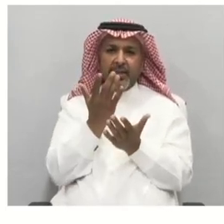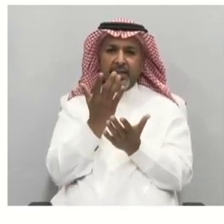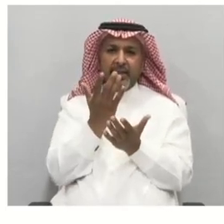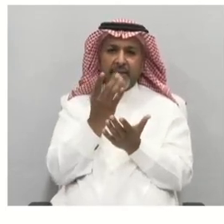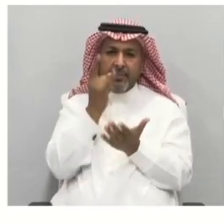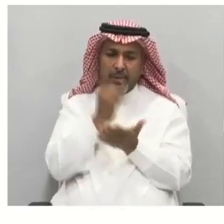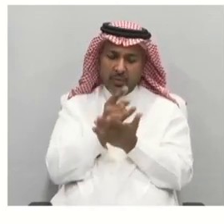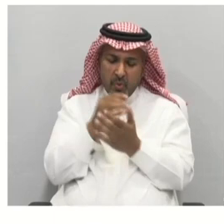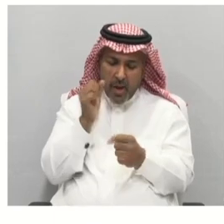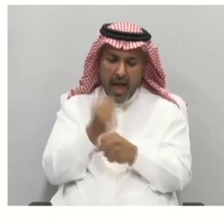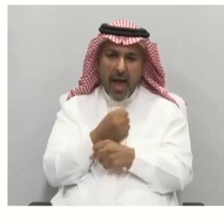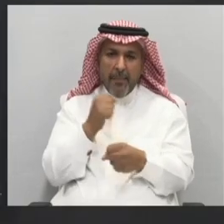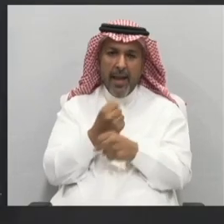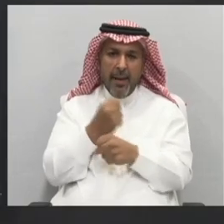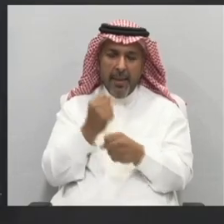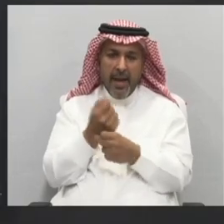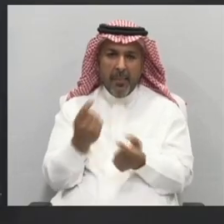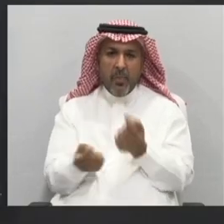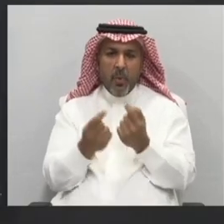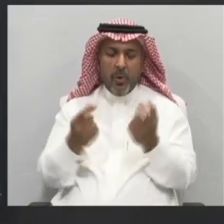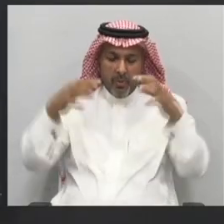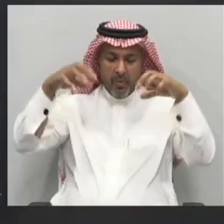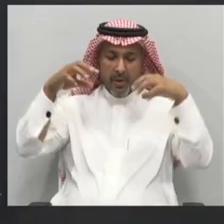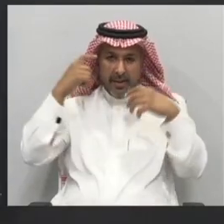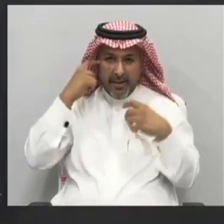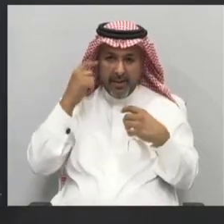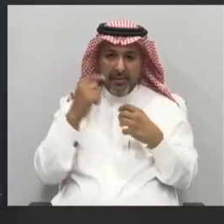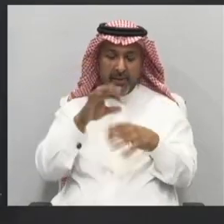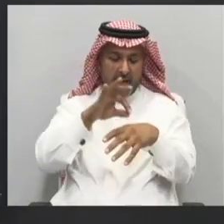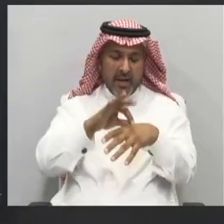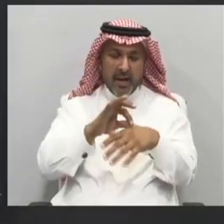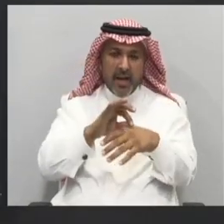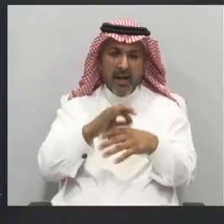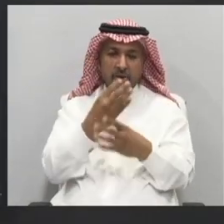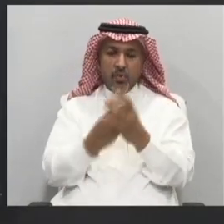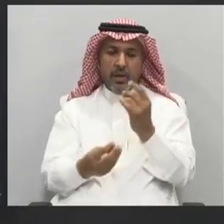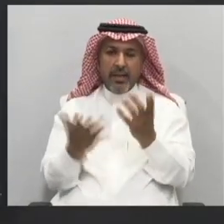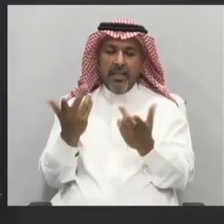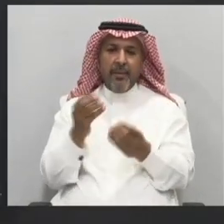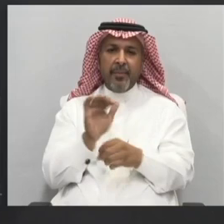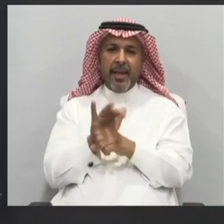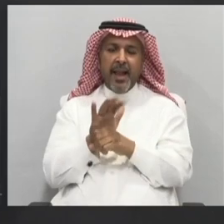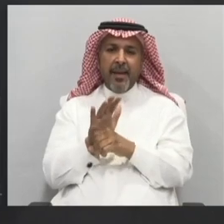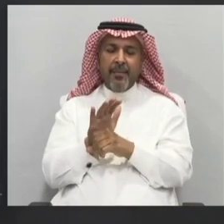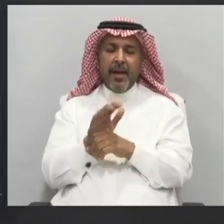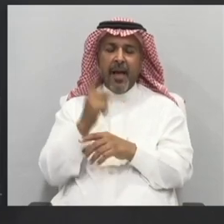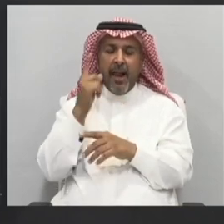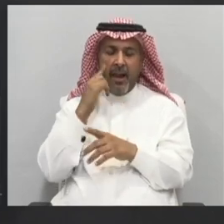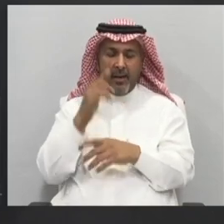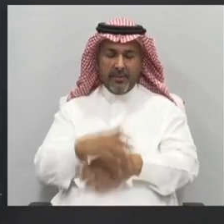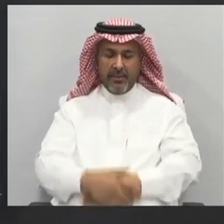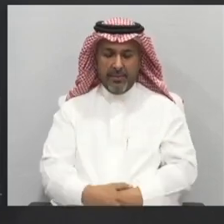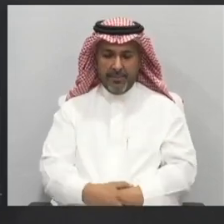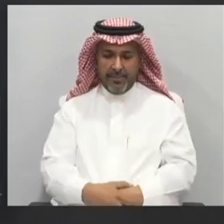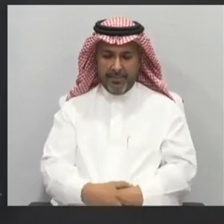هذا الكلام باختصار وبيان وبرهان واضح وجلي في ايه من ايات الله سبحانه